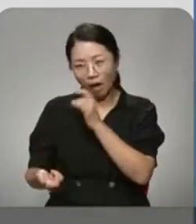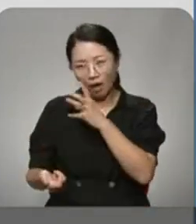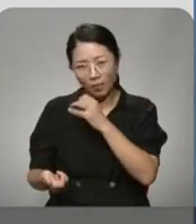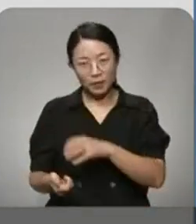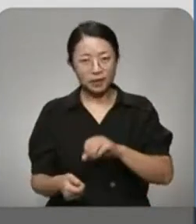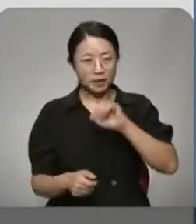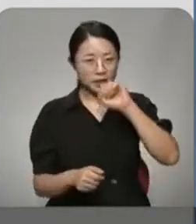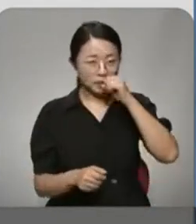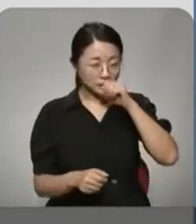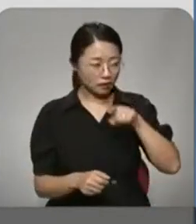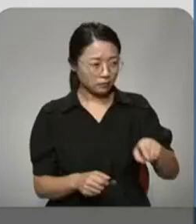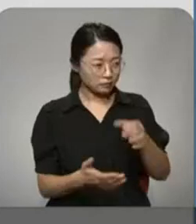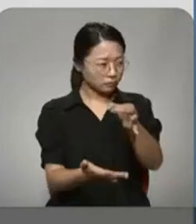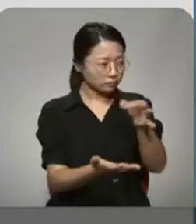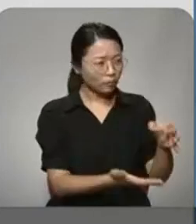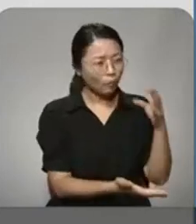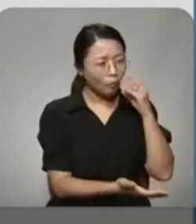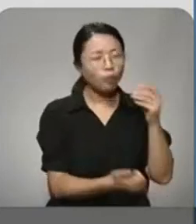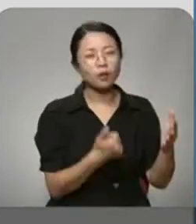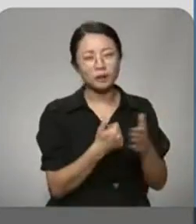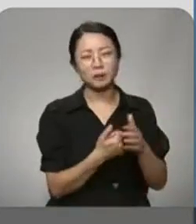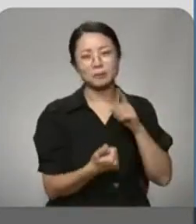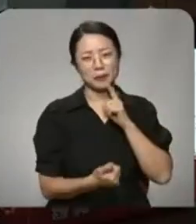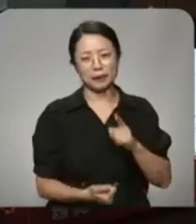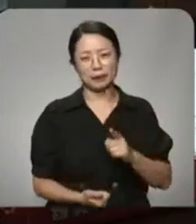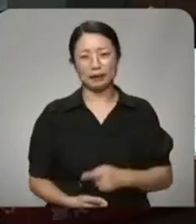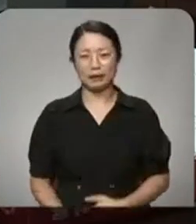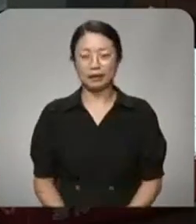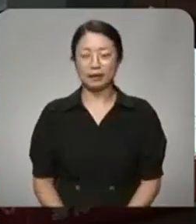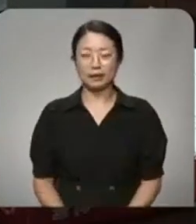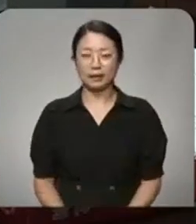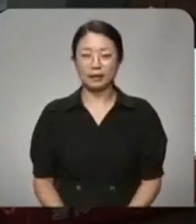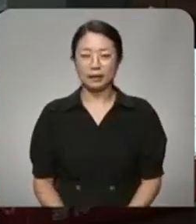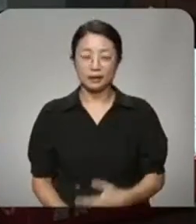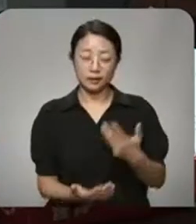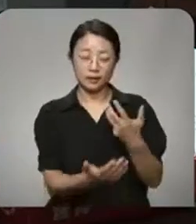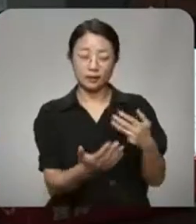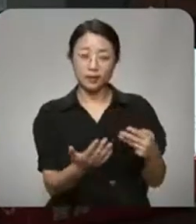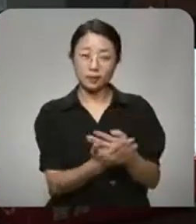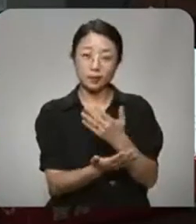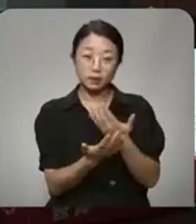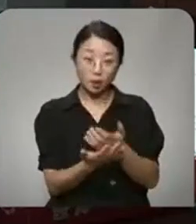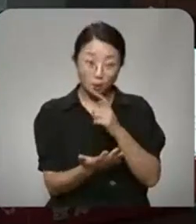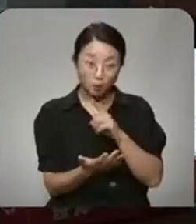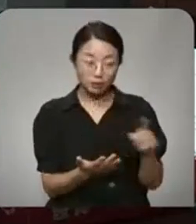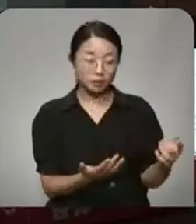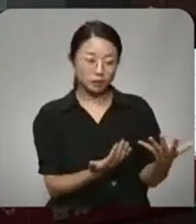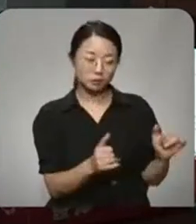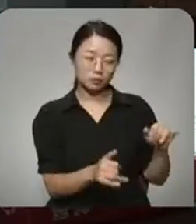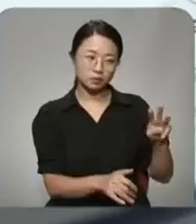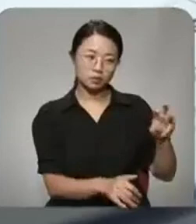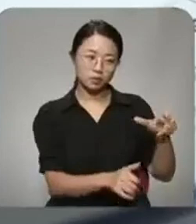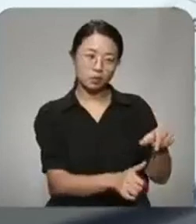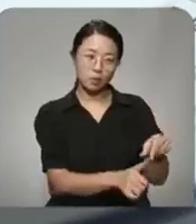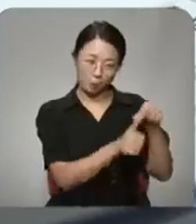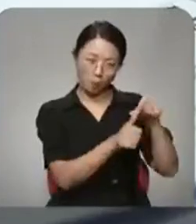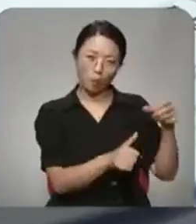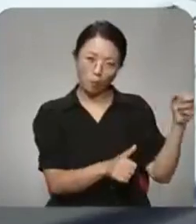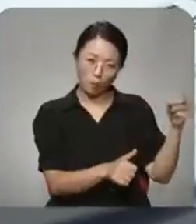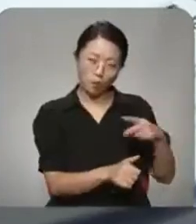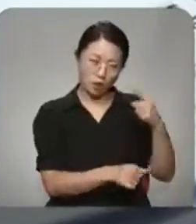지방교부세 제한 등의 문제를 해결할 수 있다고 주장합니다 태백시 자료에 따르면 스포츠 제도는 직원 35명